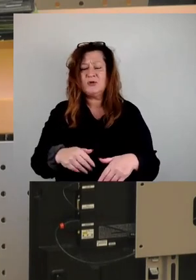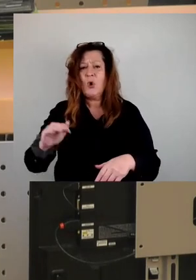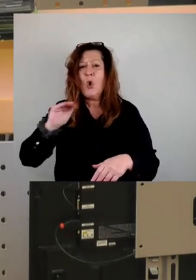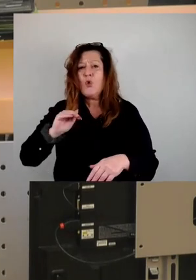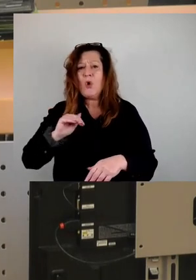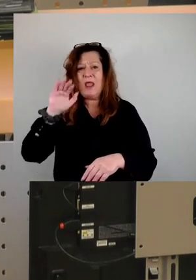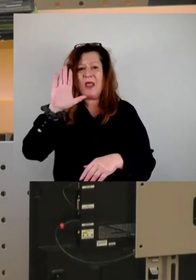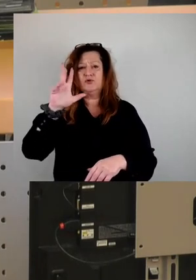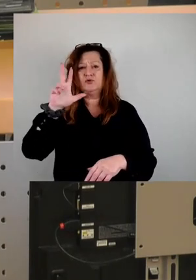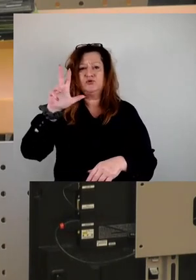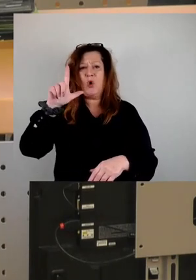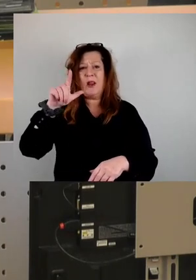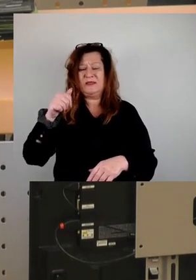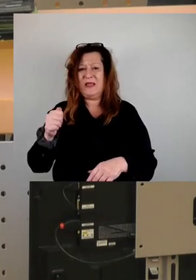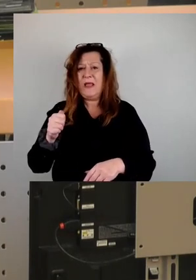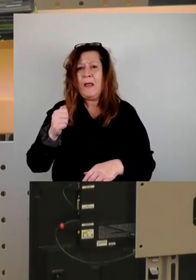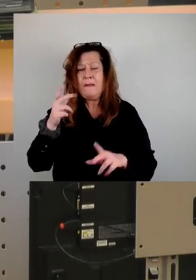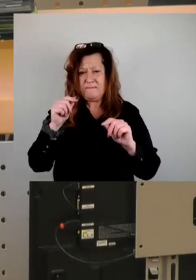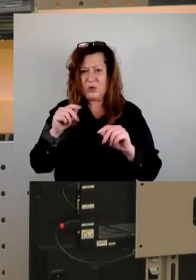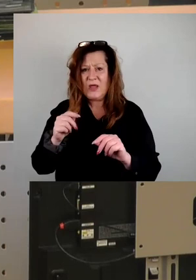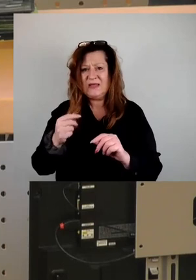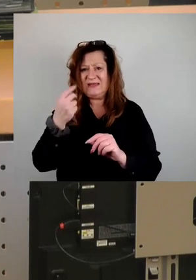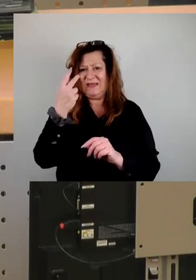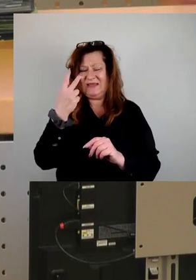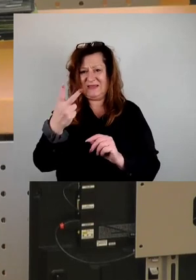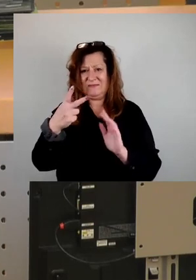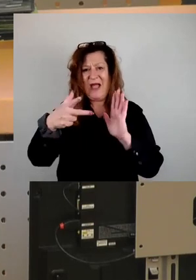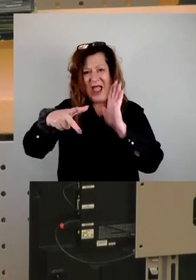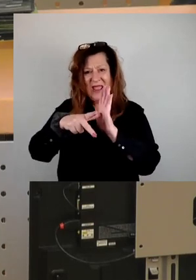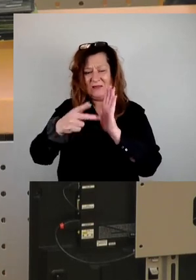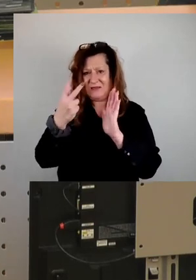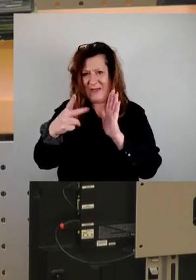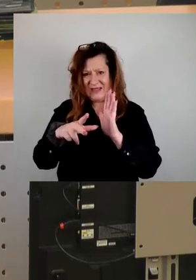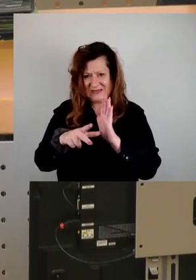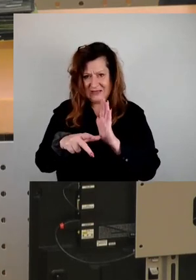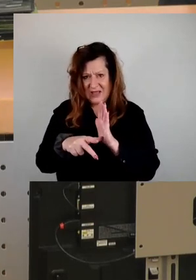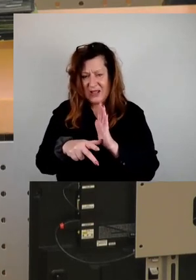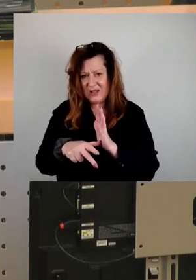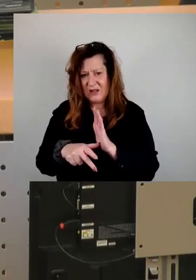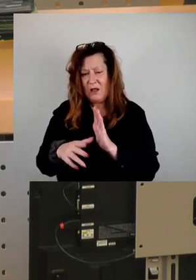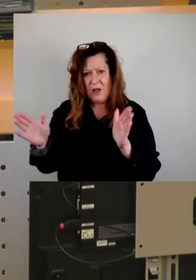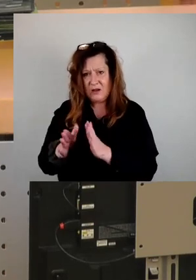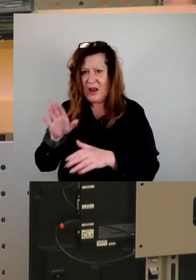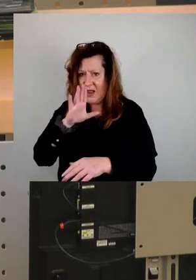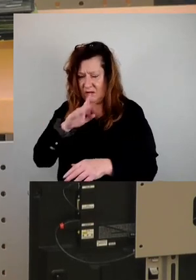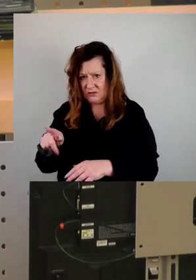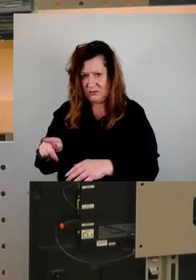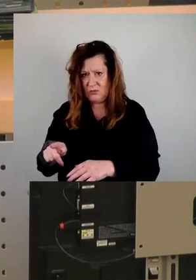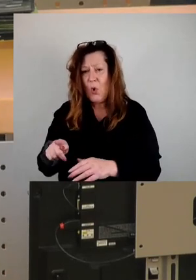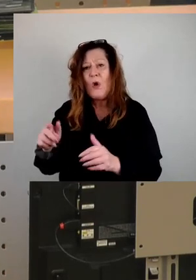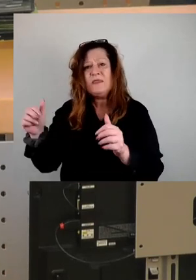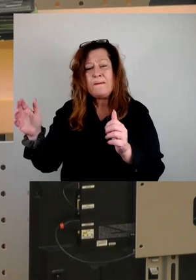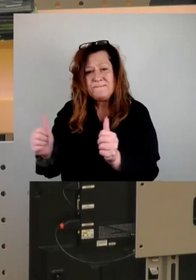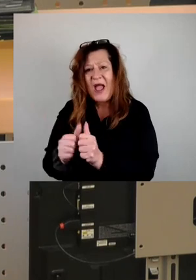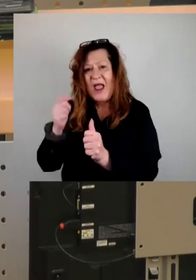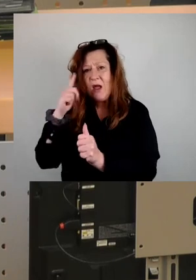dargestellt. 2/3 dieses Grundstücks betreffen die Kleingärten. Und wir haben das eindeutige Votum des Kleingartenbeirates. Und der